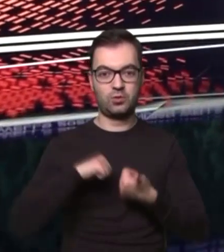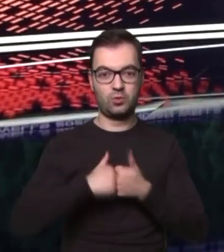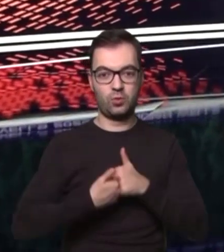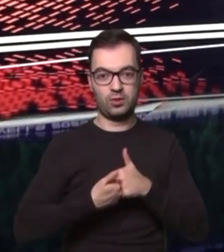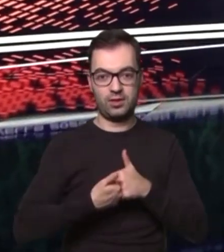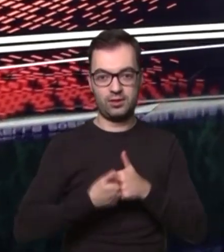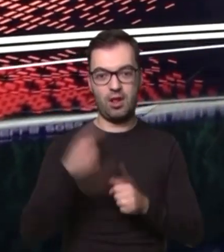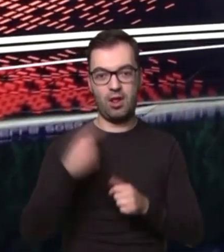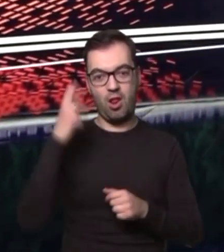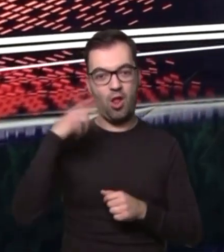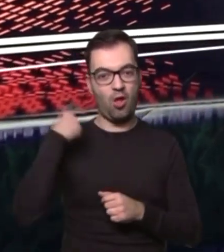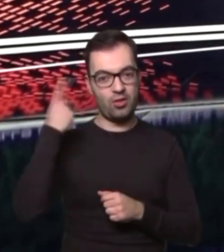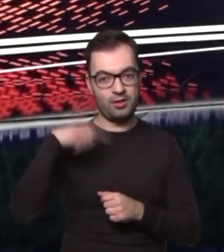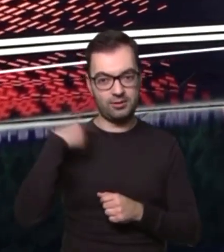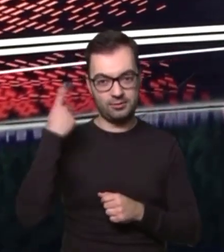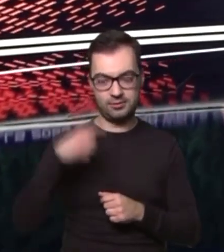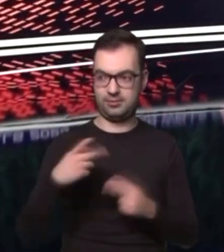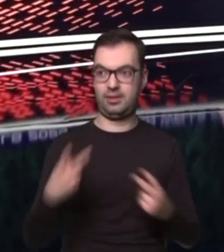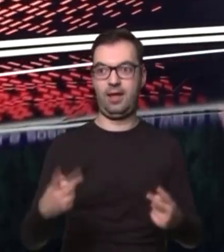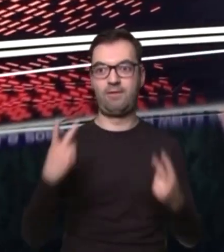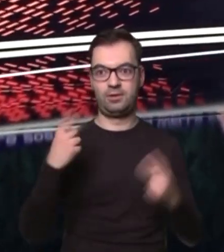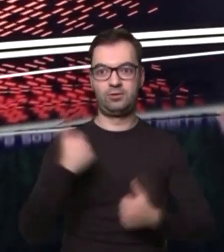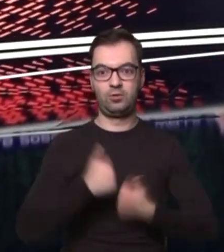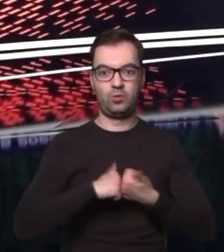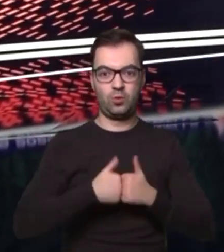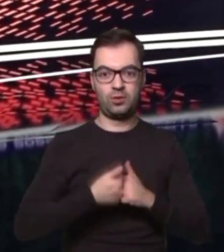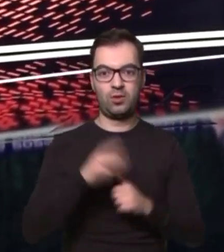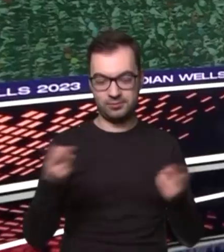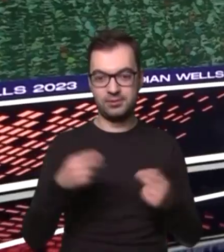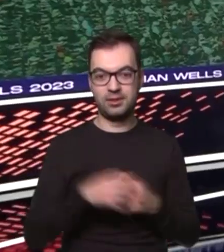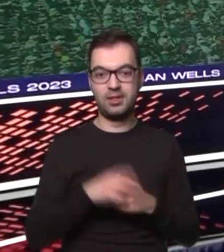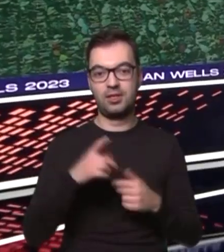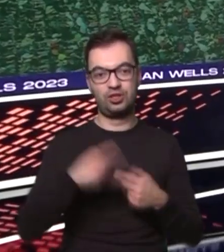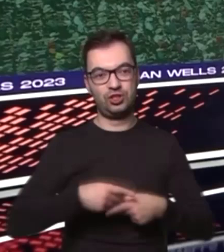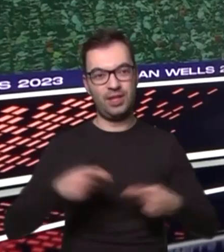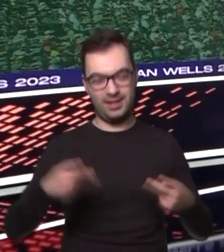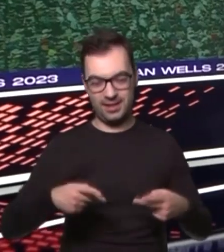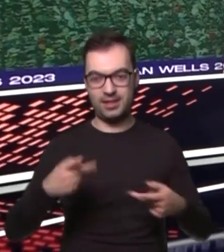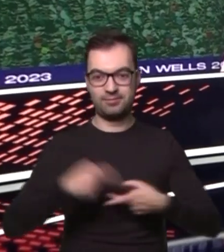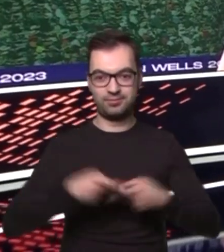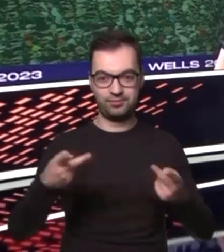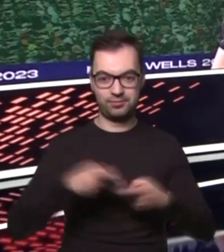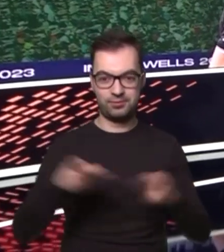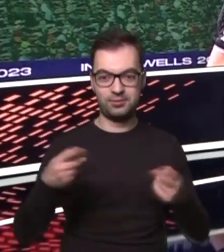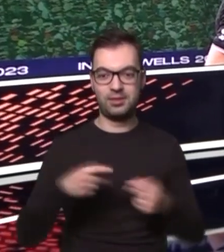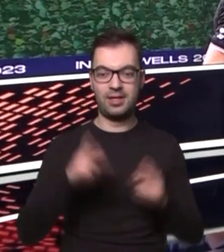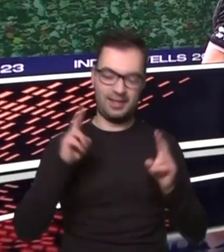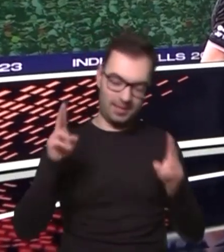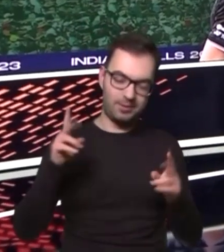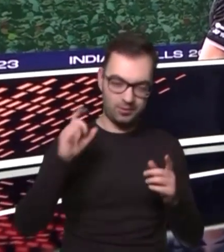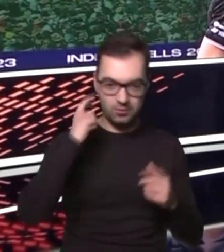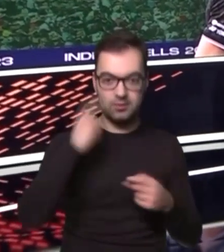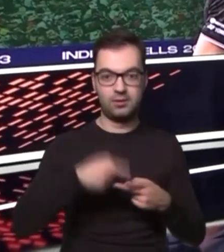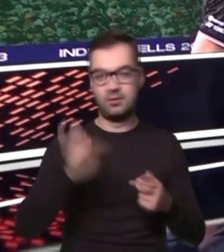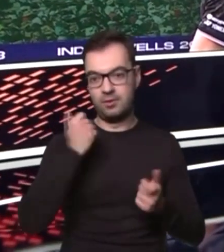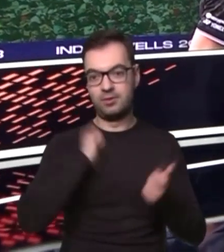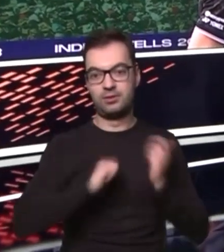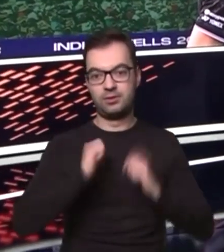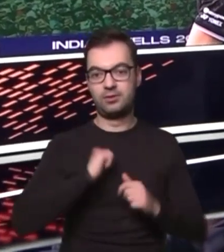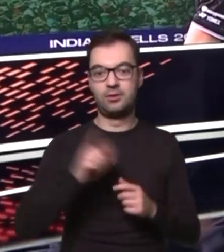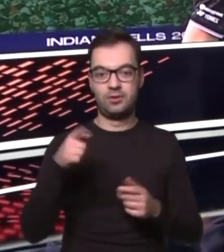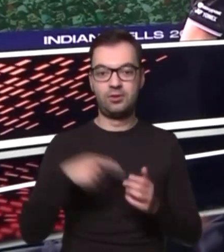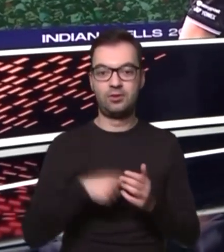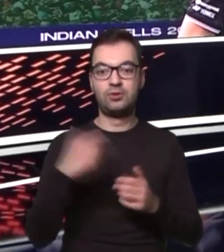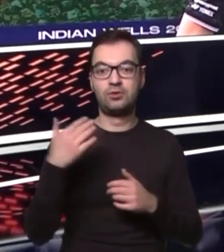jednym z najważniejszych turniejów przecież, czyli w Wimbledonie. Lekarze zajmujący się tenisem i kibice przede wszystkim, że bardzo się cieszą, że to się